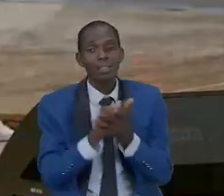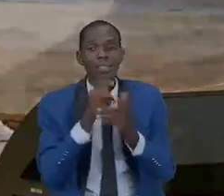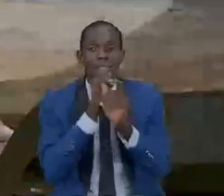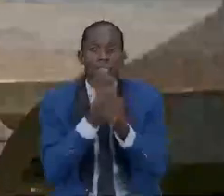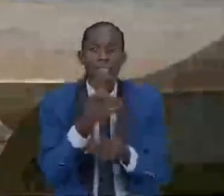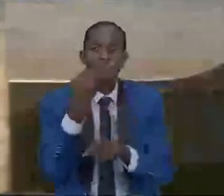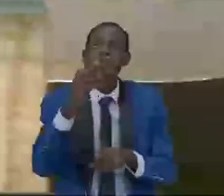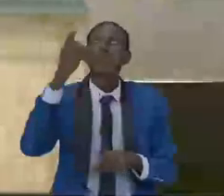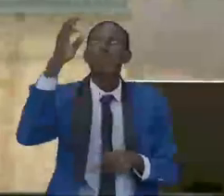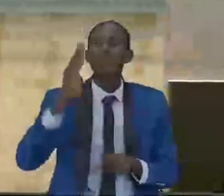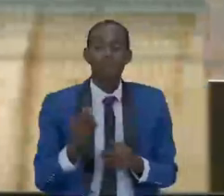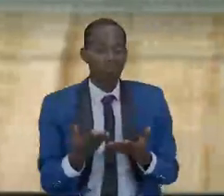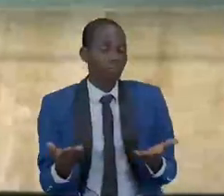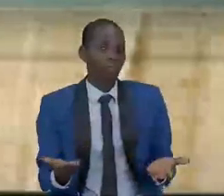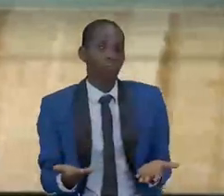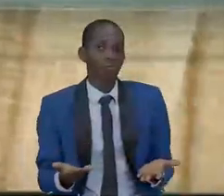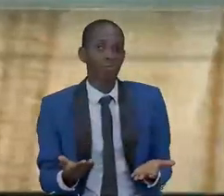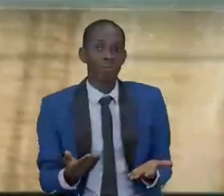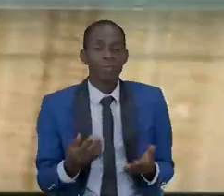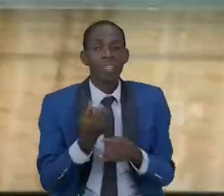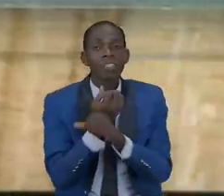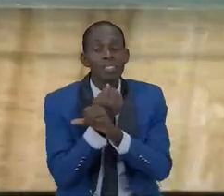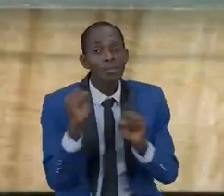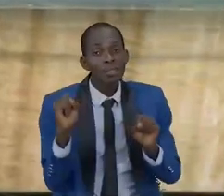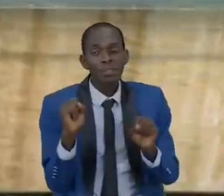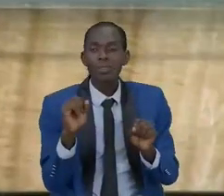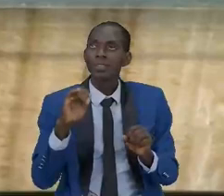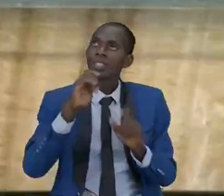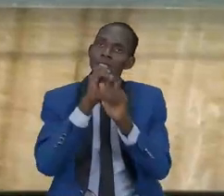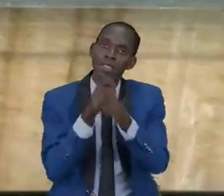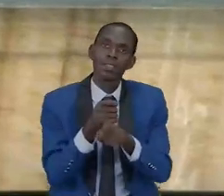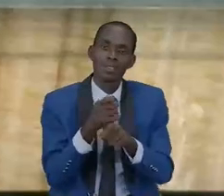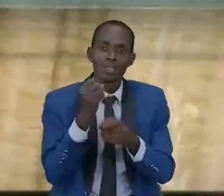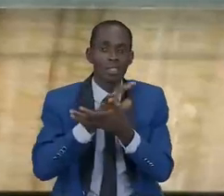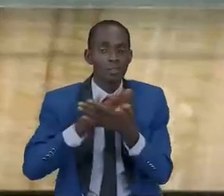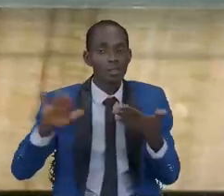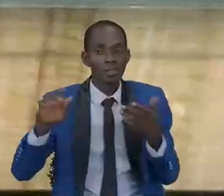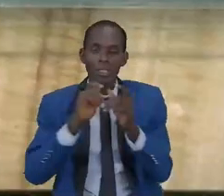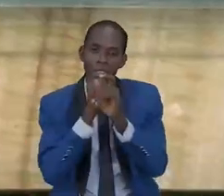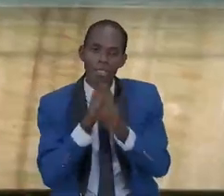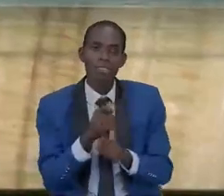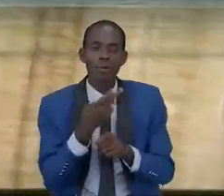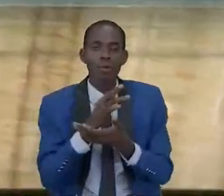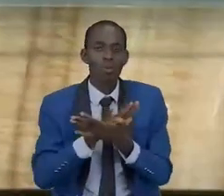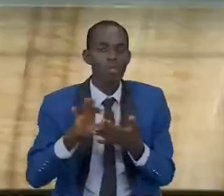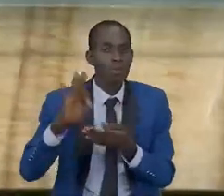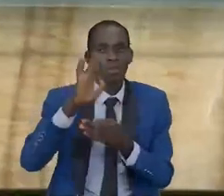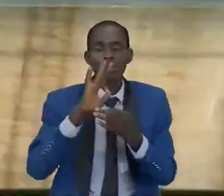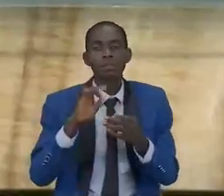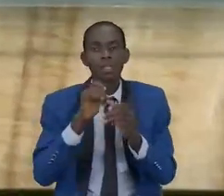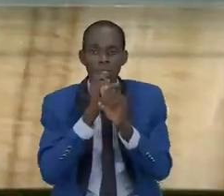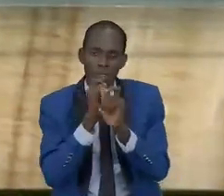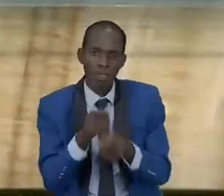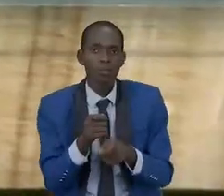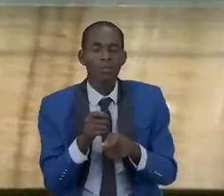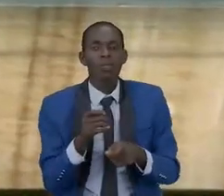Dieu s'accérait ouais le don de Dieu le salut c'est le don la signification c'est le don le baptême dans le Saint-Esprit c'est le don de Dieu